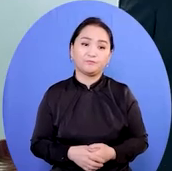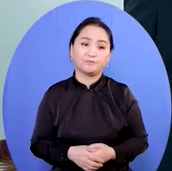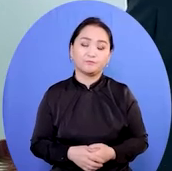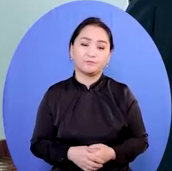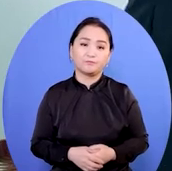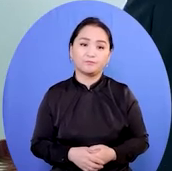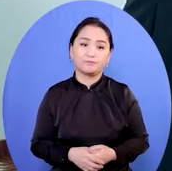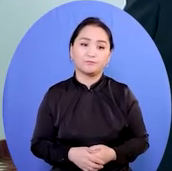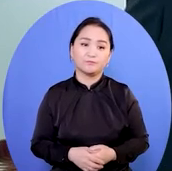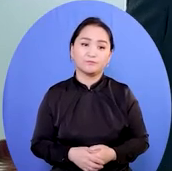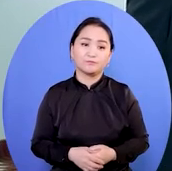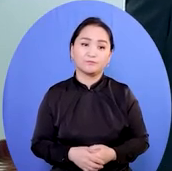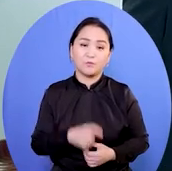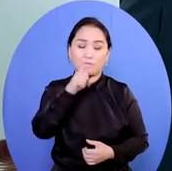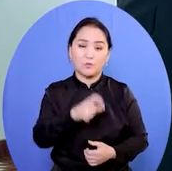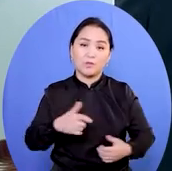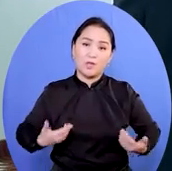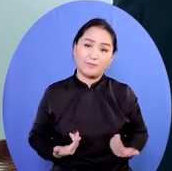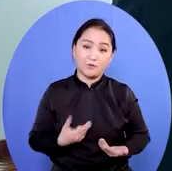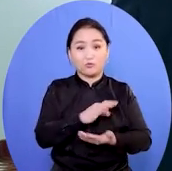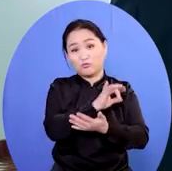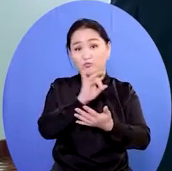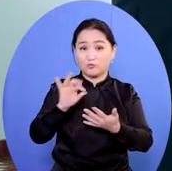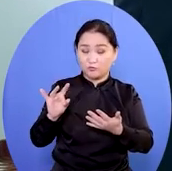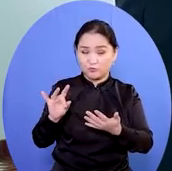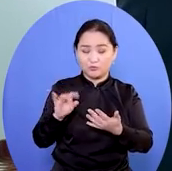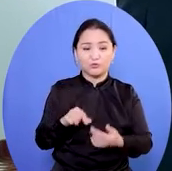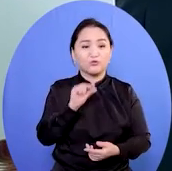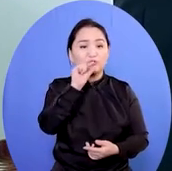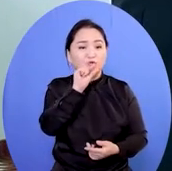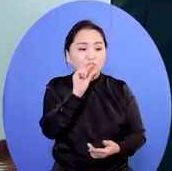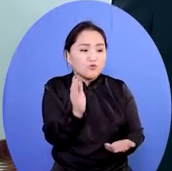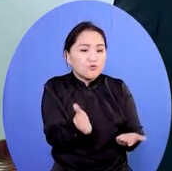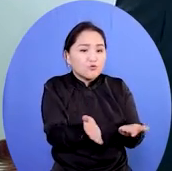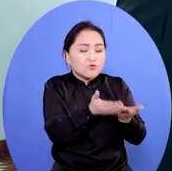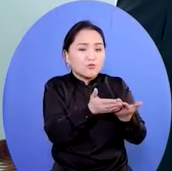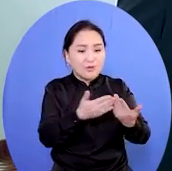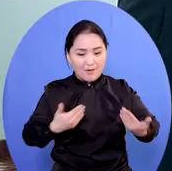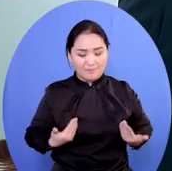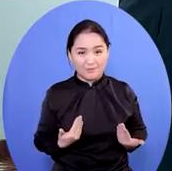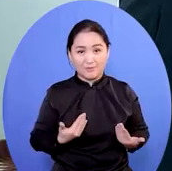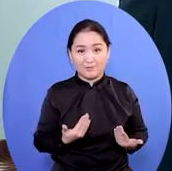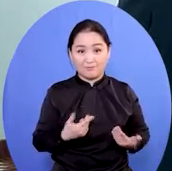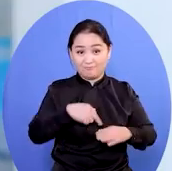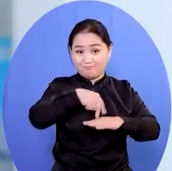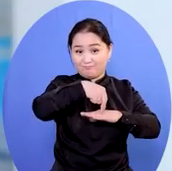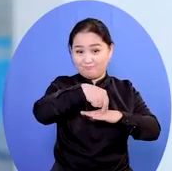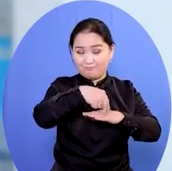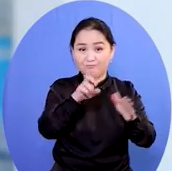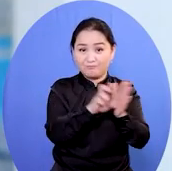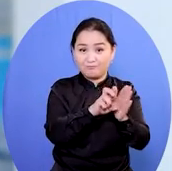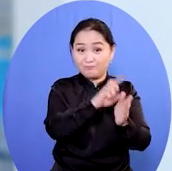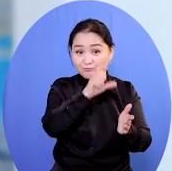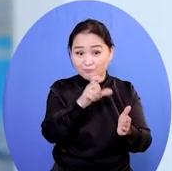За яг хөө мэдээж хүний амьдрал янз бүр тийм үү. Бид өнөөдөр нэг жоохон өргөдөхөд амьдралаа аваад явчих боломжтой хүмүүс бас